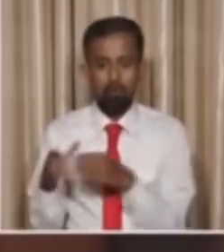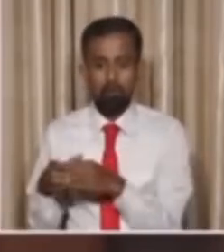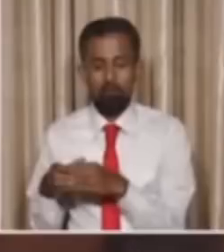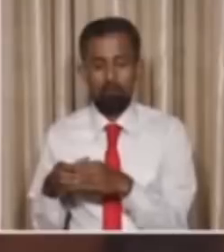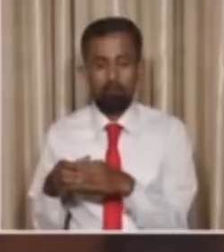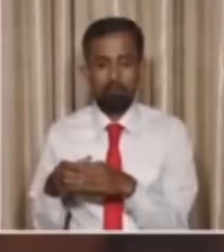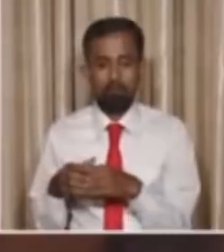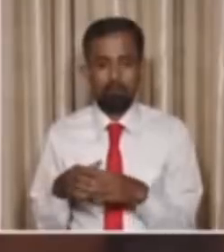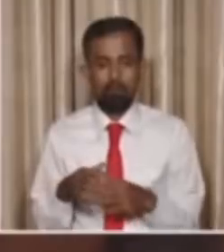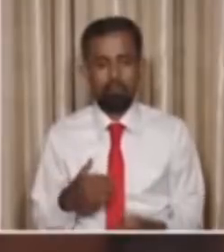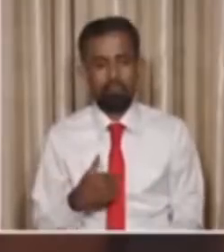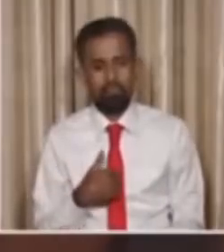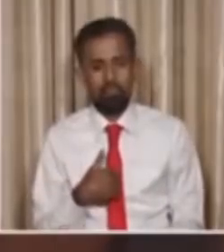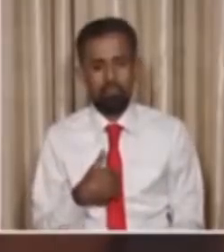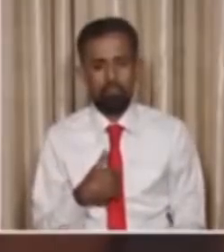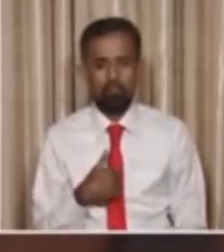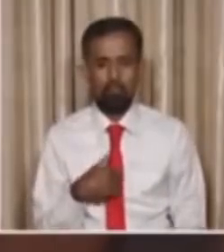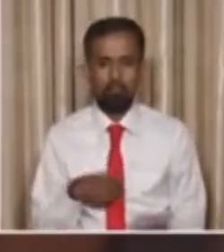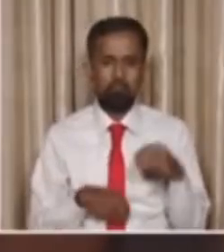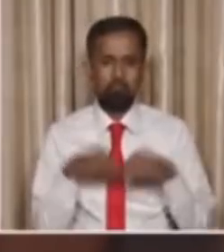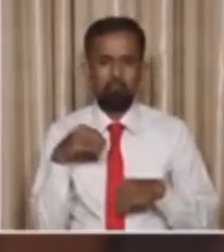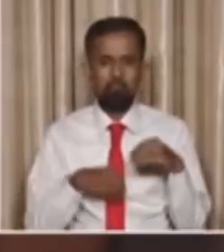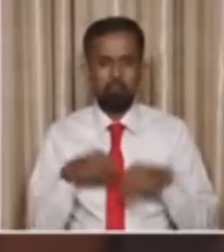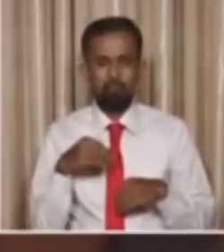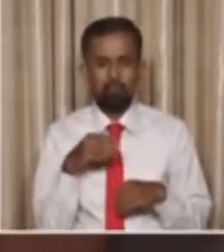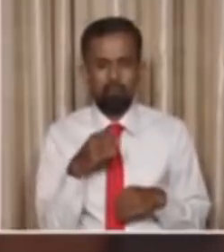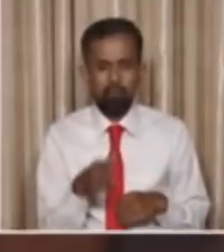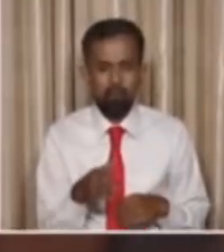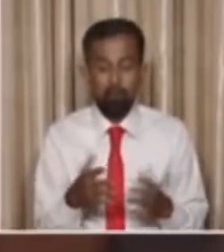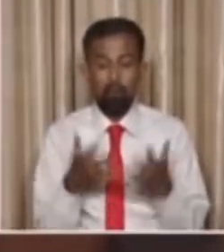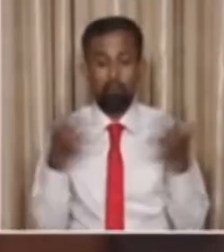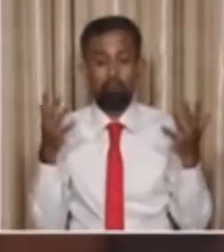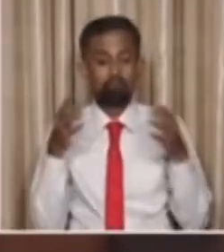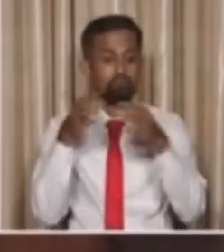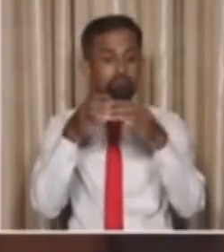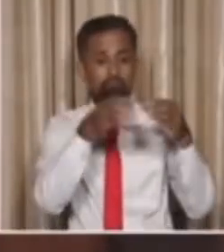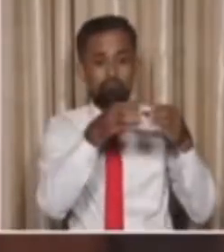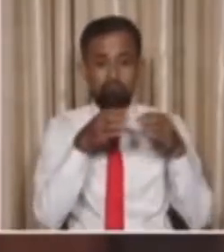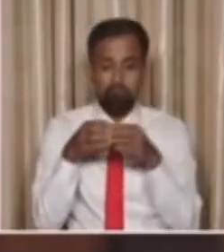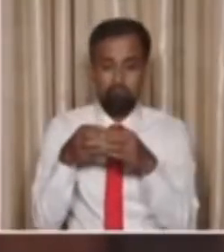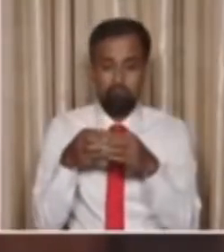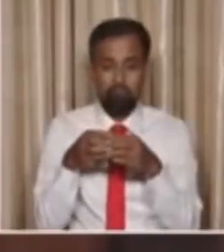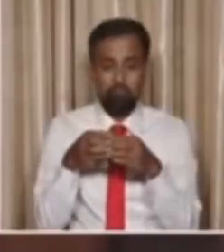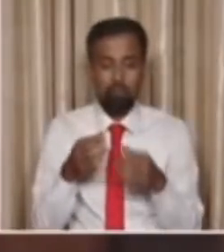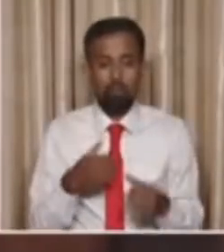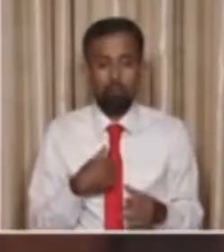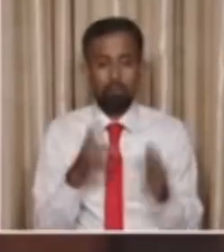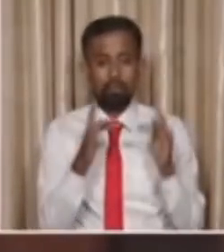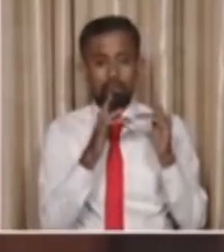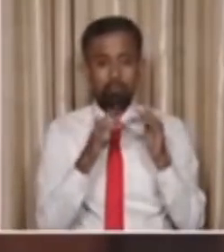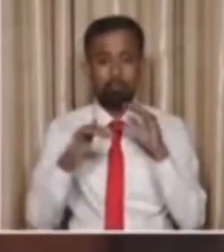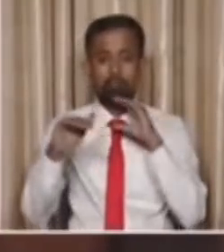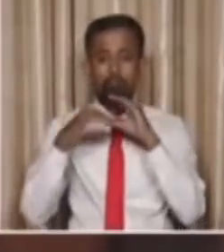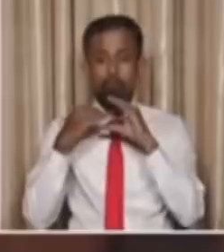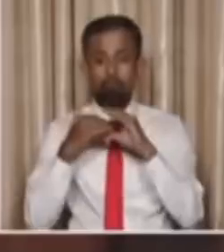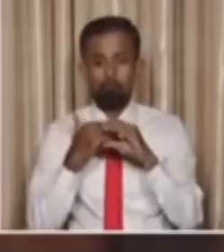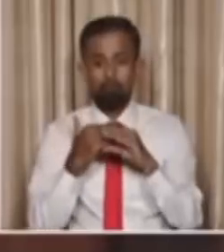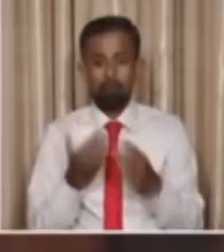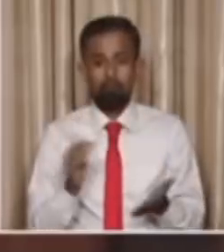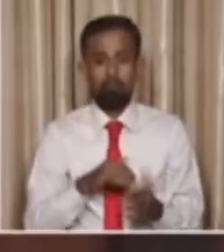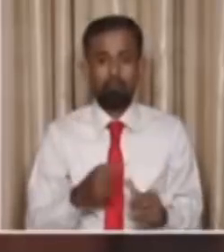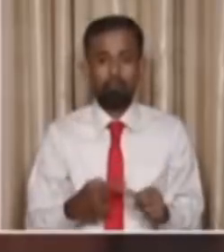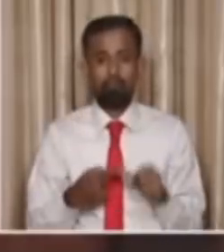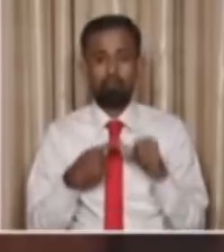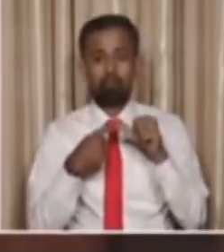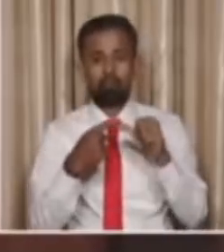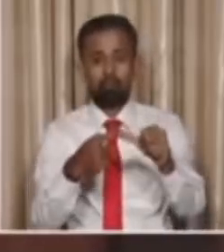තියෙනවා මේක ගැන තියෙන උනන්දුව දේශපාලන මට්ටම් වල ලොකු ලොකු කණ්ඩායම් වල මේක ගැන අපිට ඊමේල් එනවා ඒ ඊමේල් එකට තව පිළිතුරක්